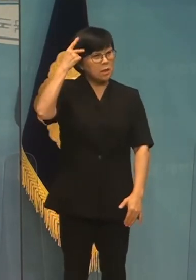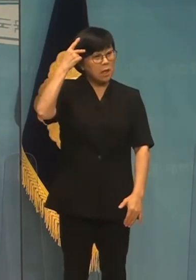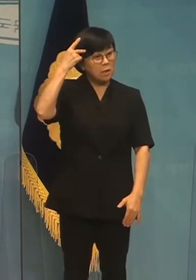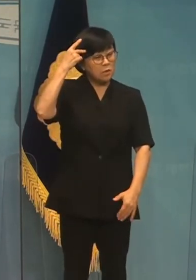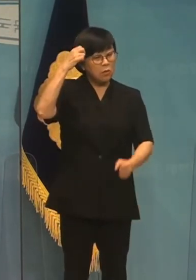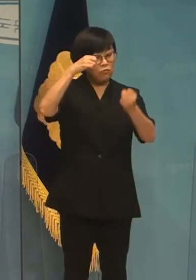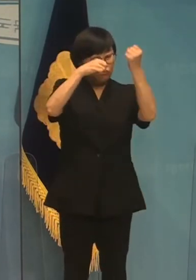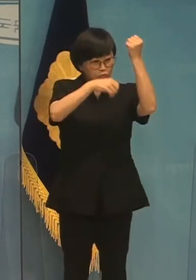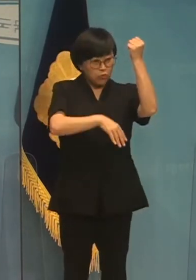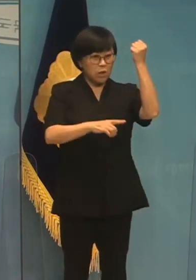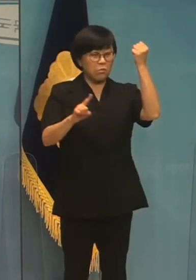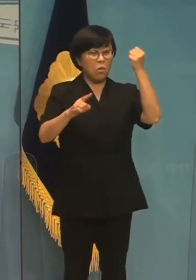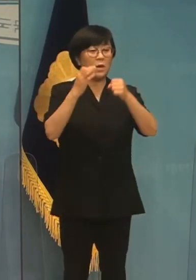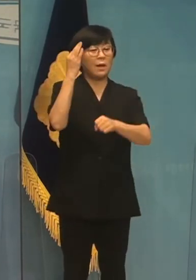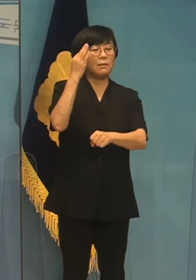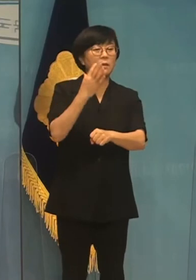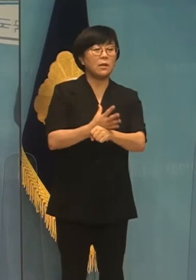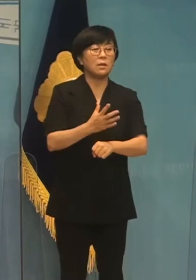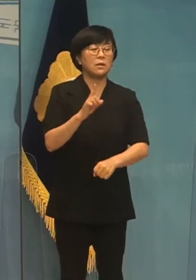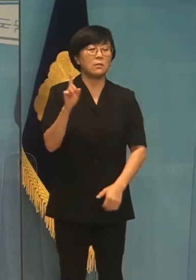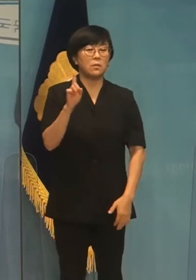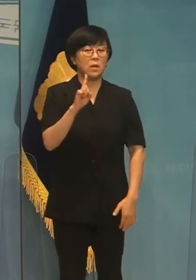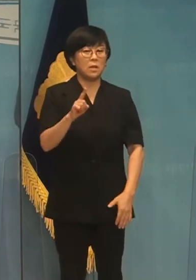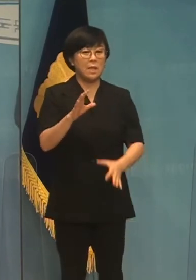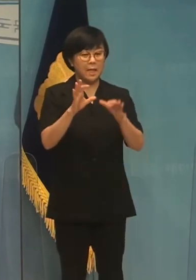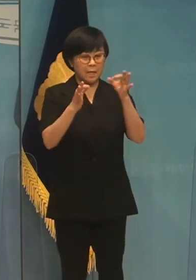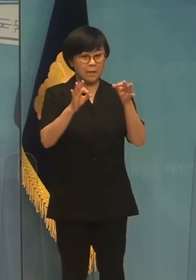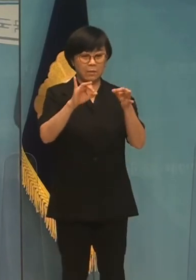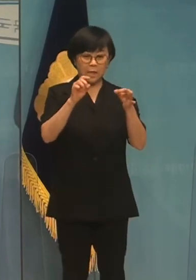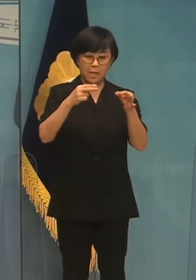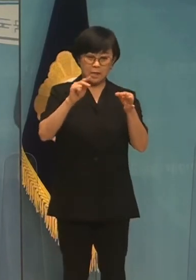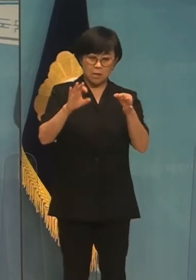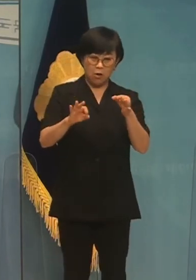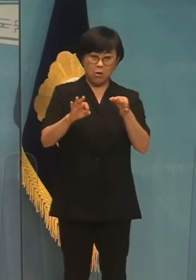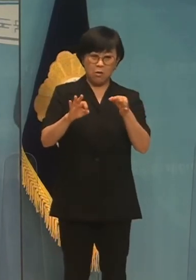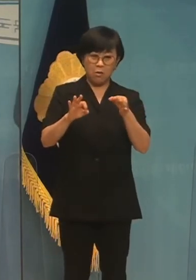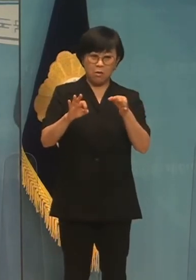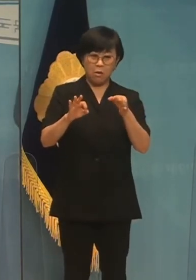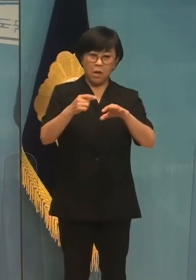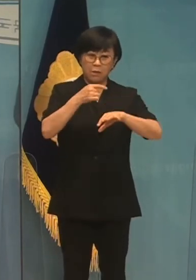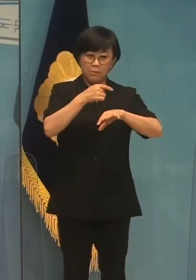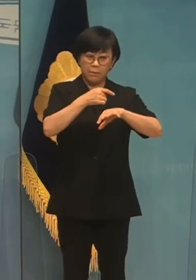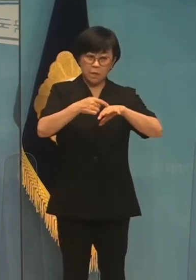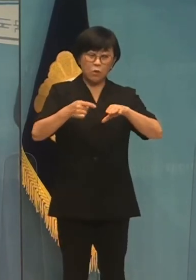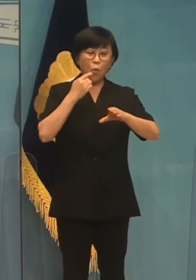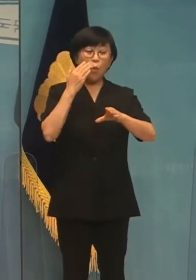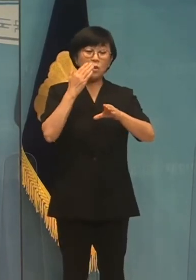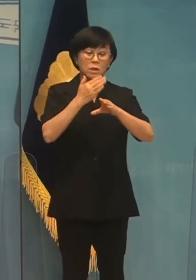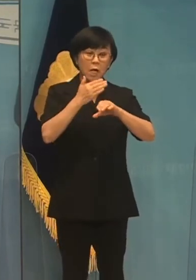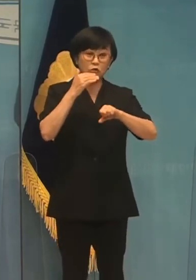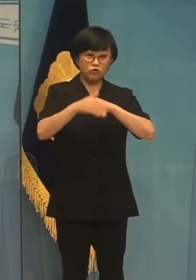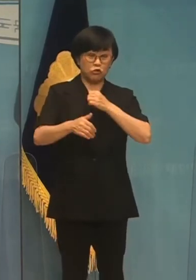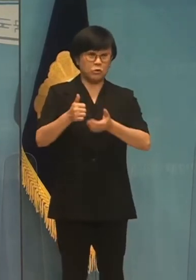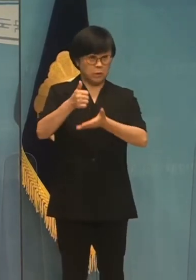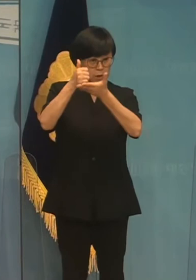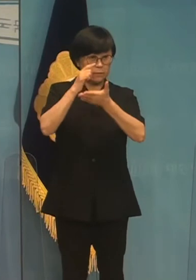이념적 뿌리는 간단히 말해 김일성의 민족 공산주의